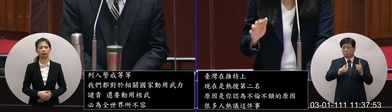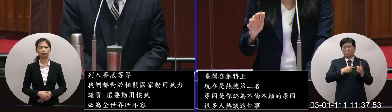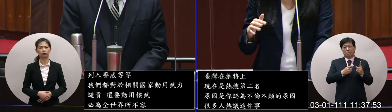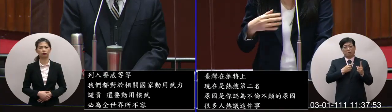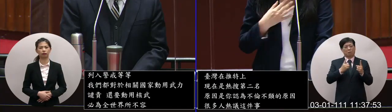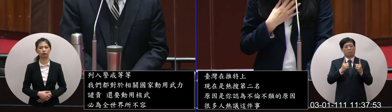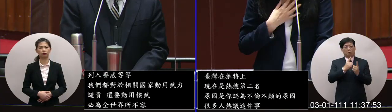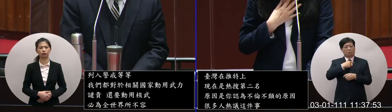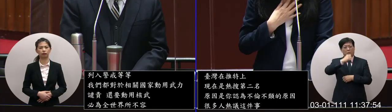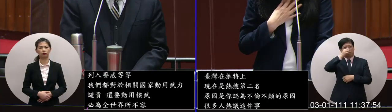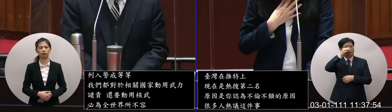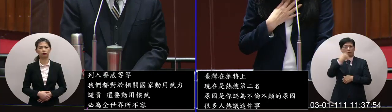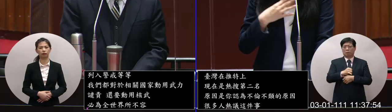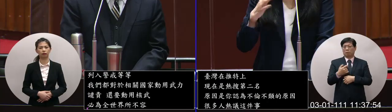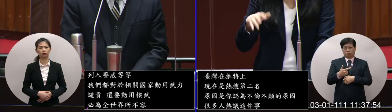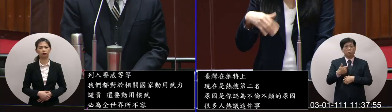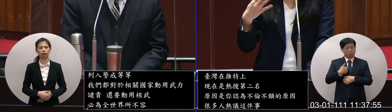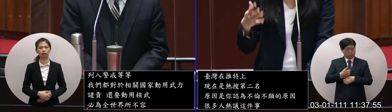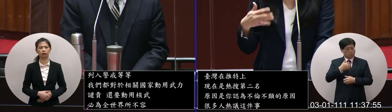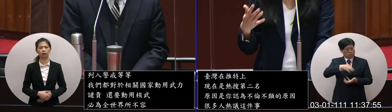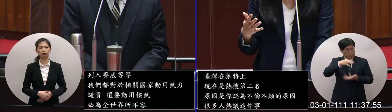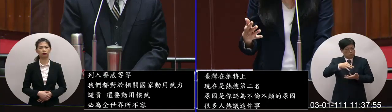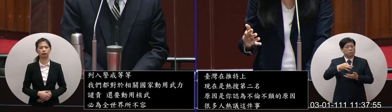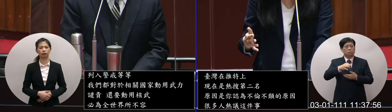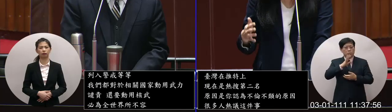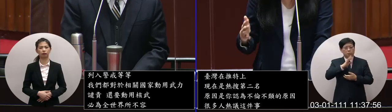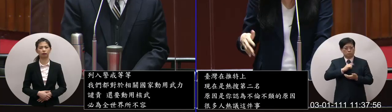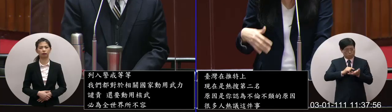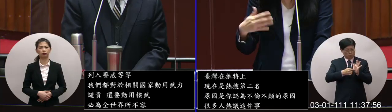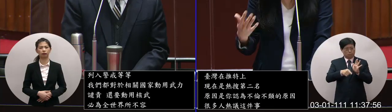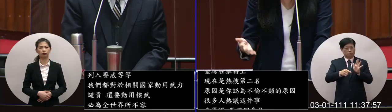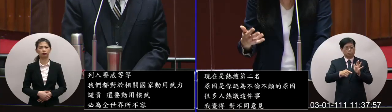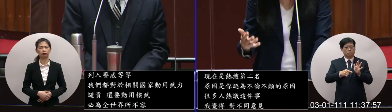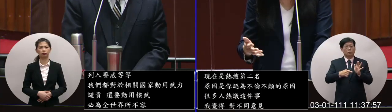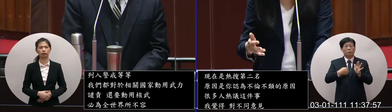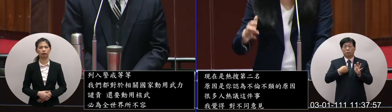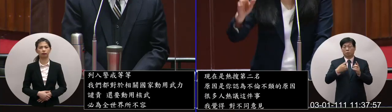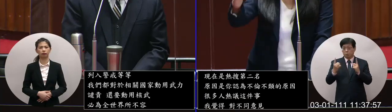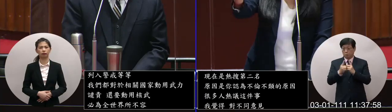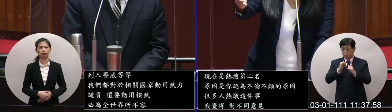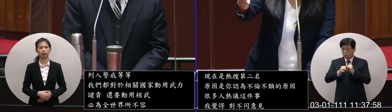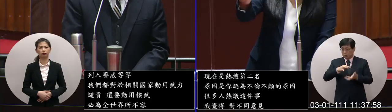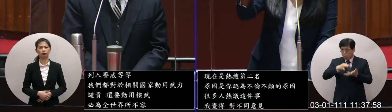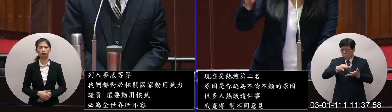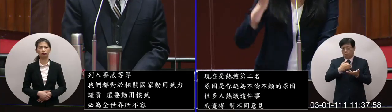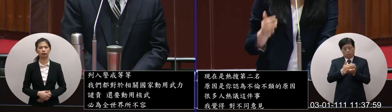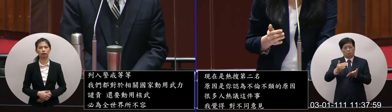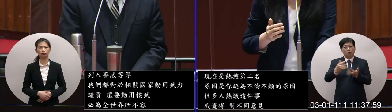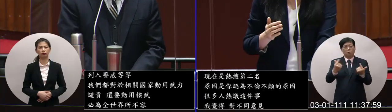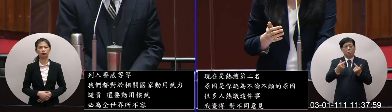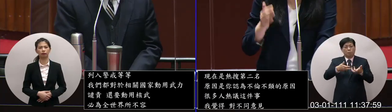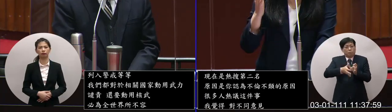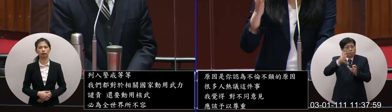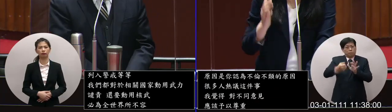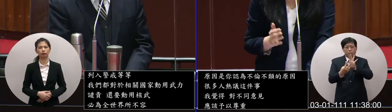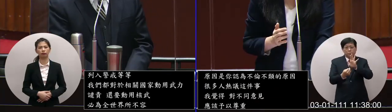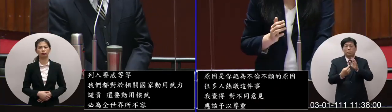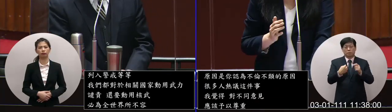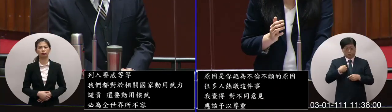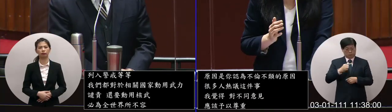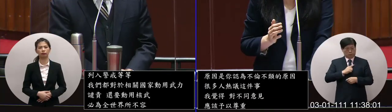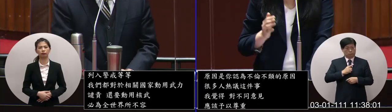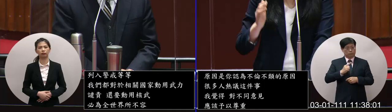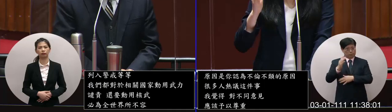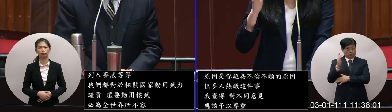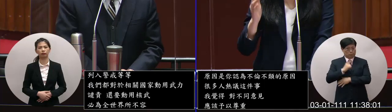衰台湾，而是说这真的是一种担忧，它反映出来是一个担忧。所以我们怎么解决国人担忧？诚如现在部长之前也讲过，自己的国家